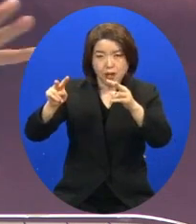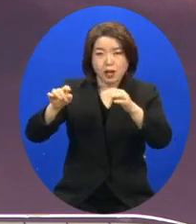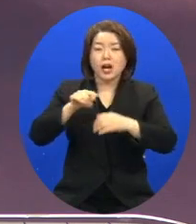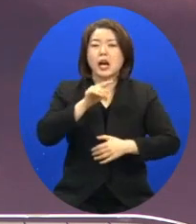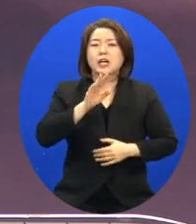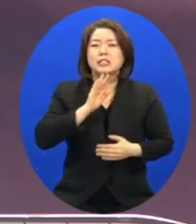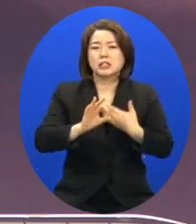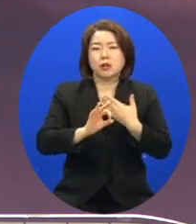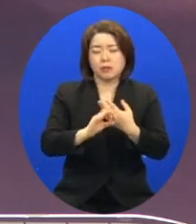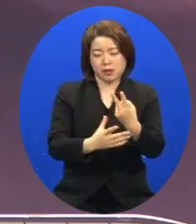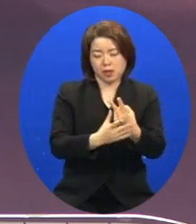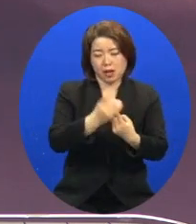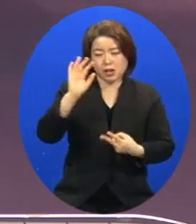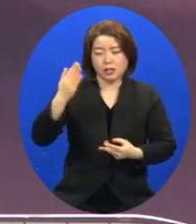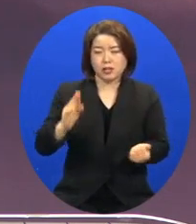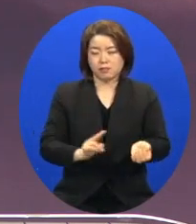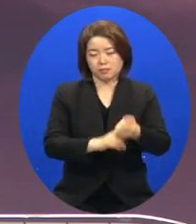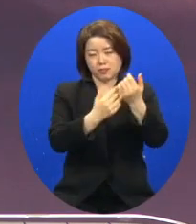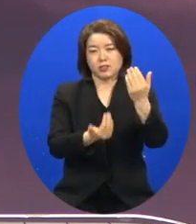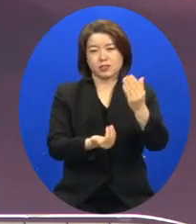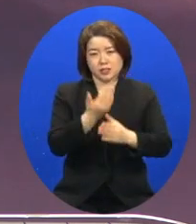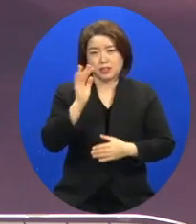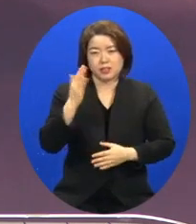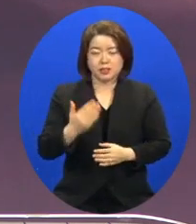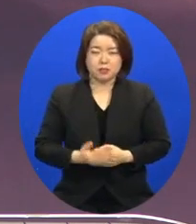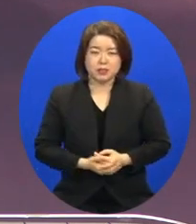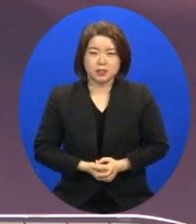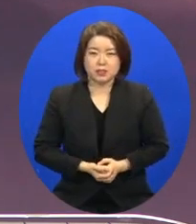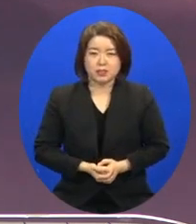하나 되는 기적이 일어나요.